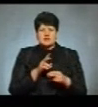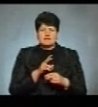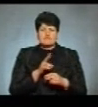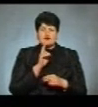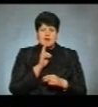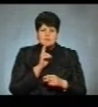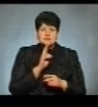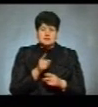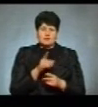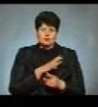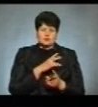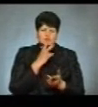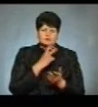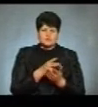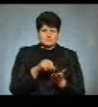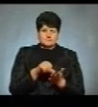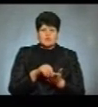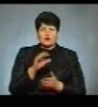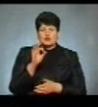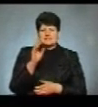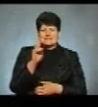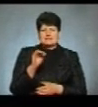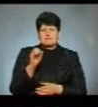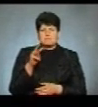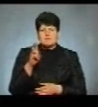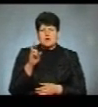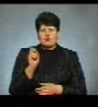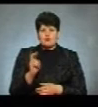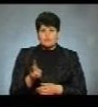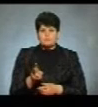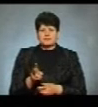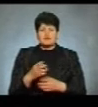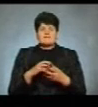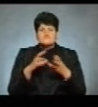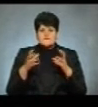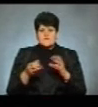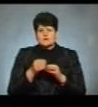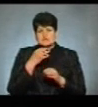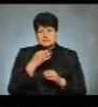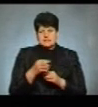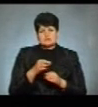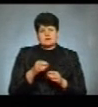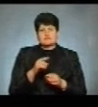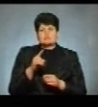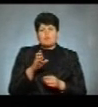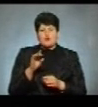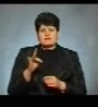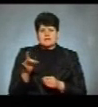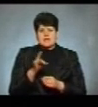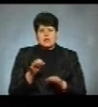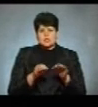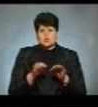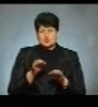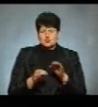з підозрюваних у побитті Ващенка Олексій Цимбалюк. Вирок обвинуваченим оголосив Зборівський райсуд 2 квітня 2018